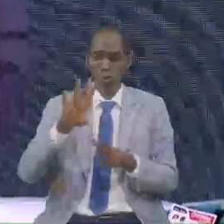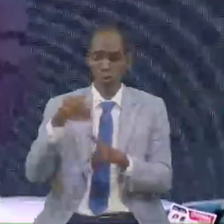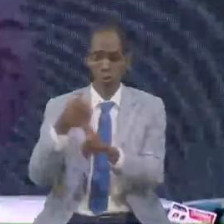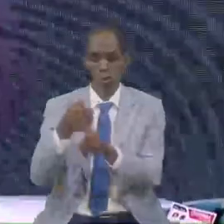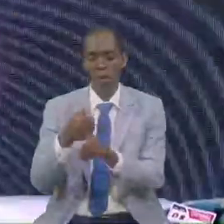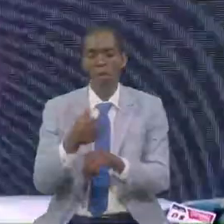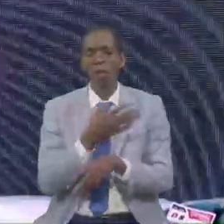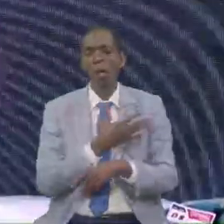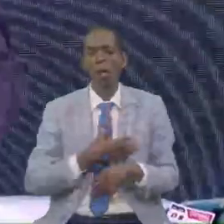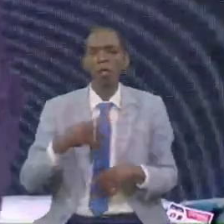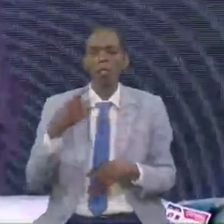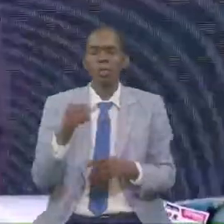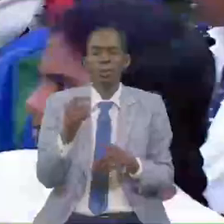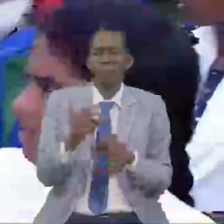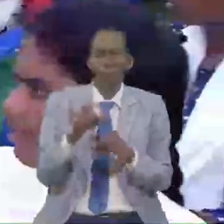toi-même.